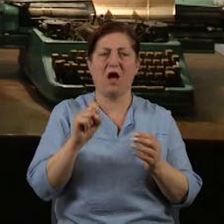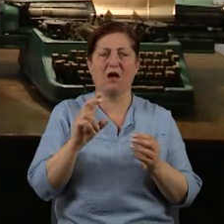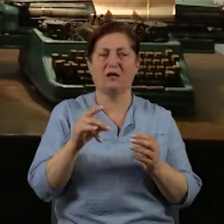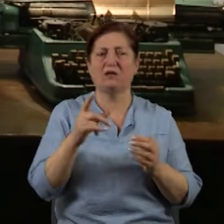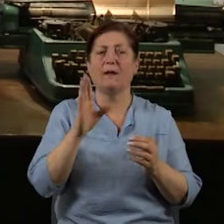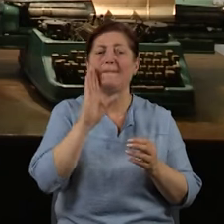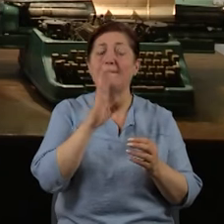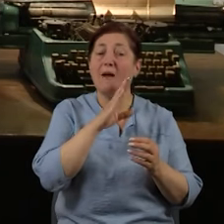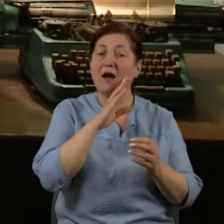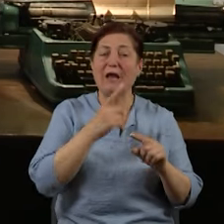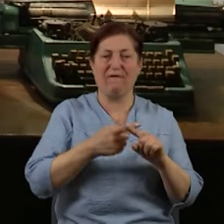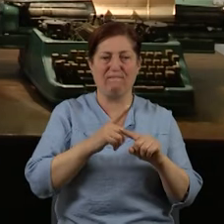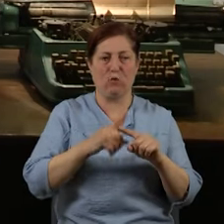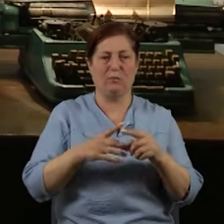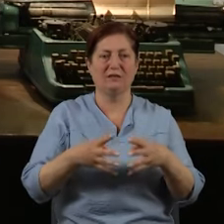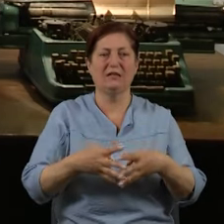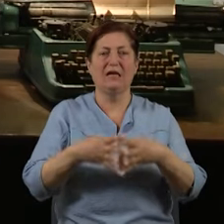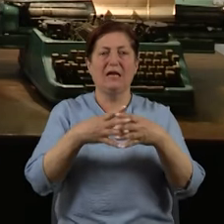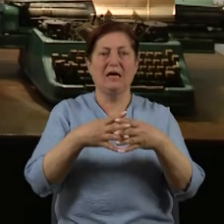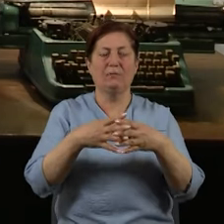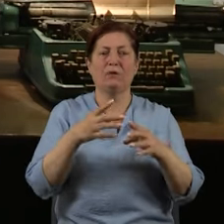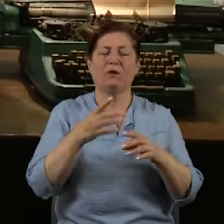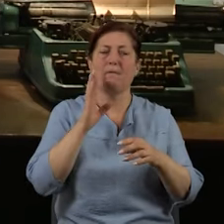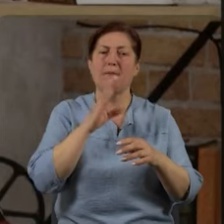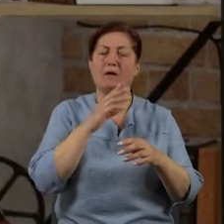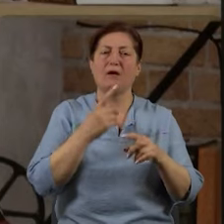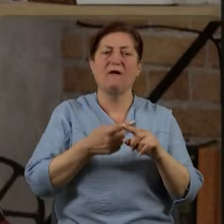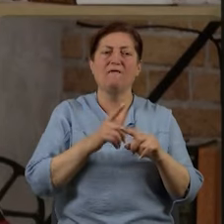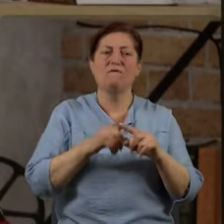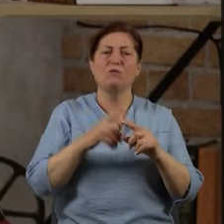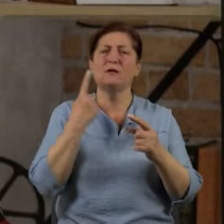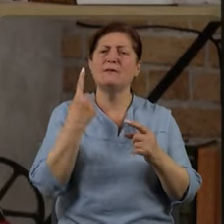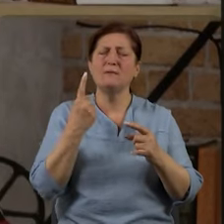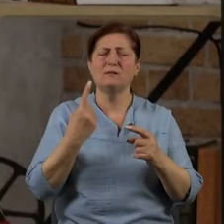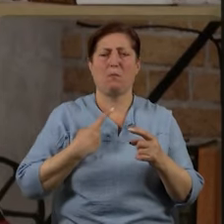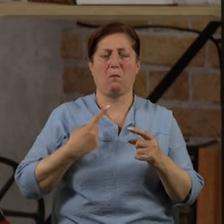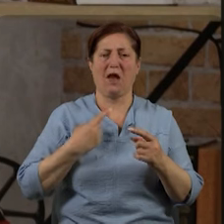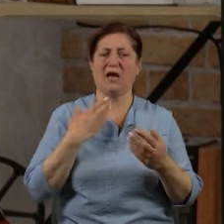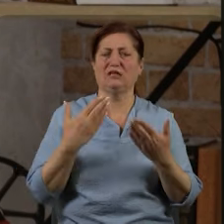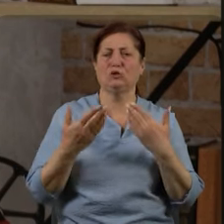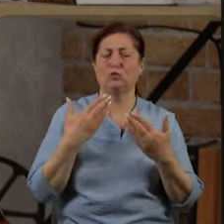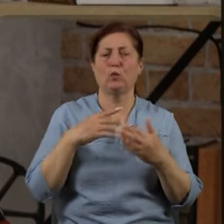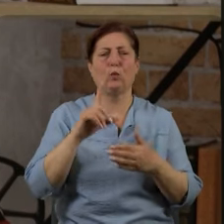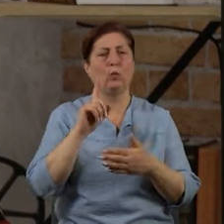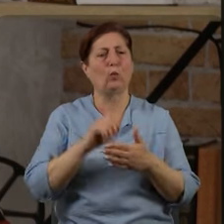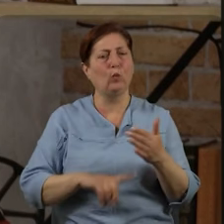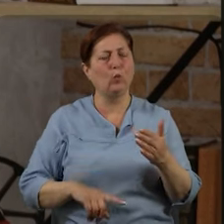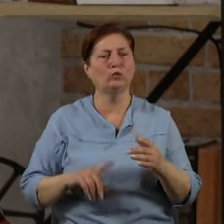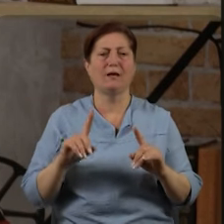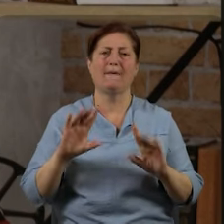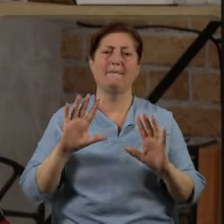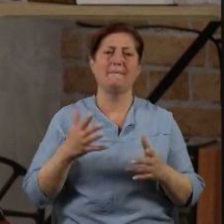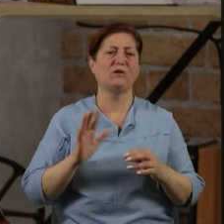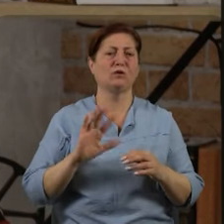մայրը որպես հենք, մայրը որպես ապավեն, մայրը որպես միակ զրուցակիչ, գիտեմ, հույս, եւ պատահական չի,